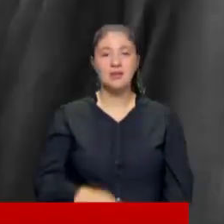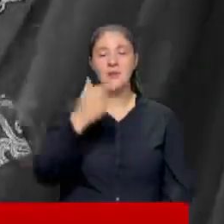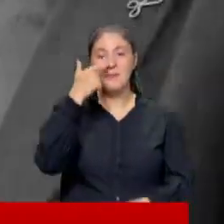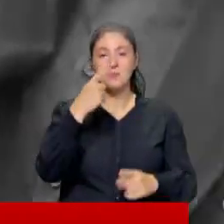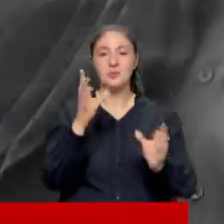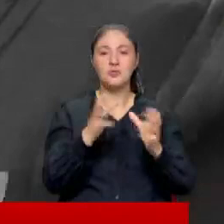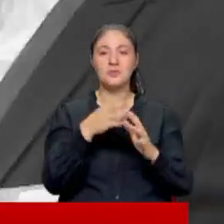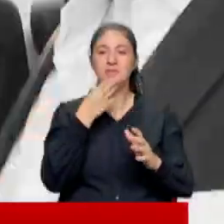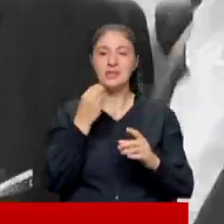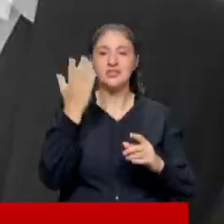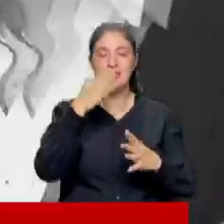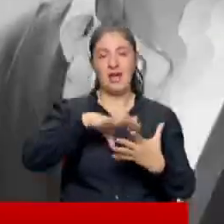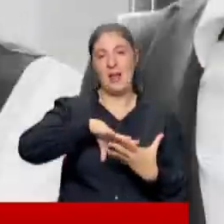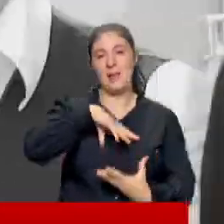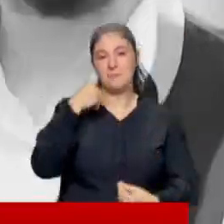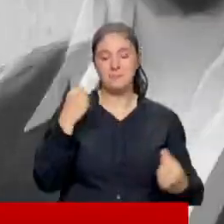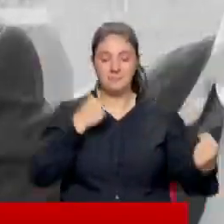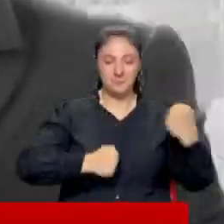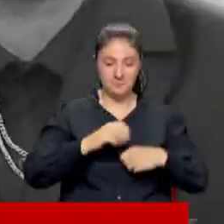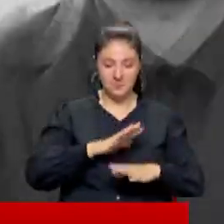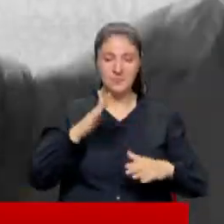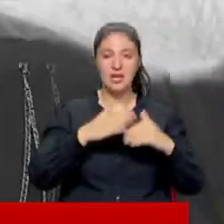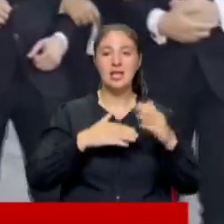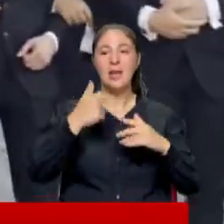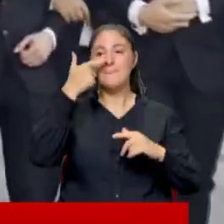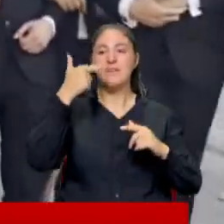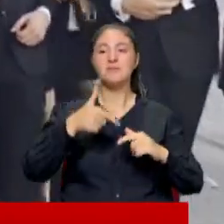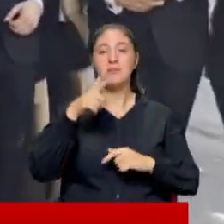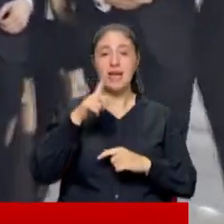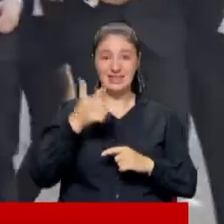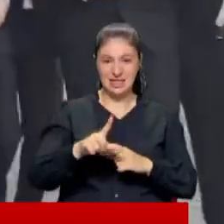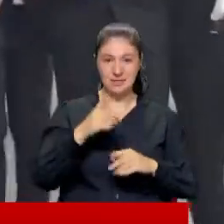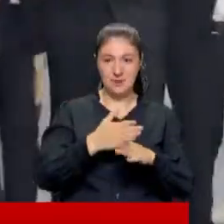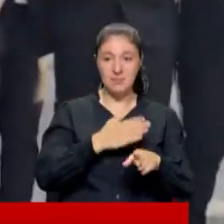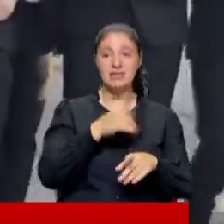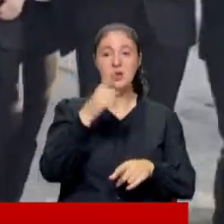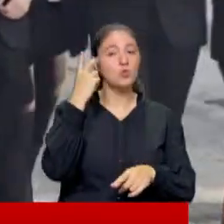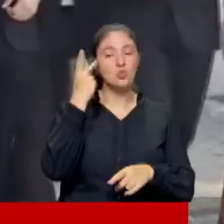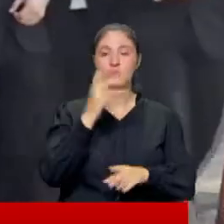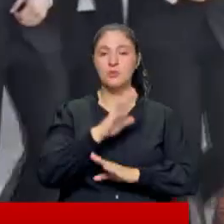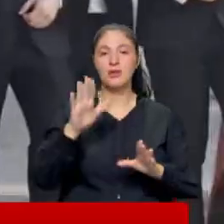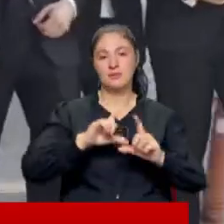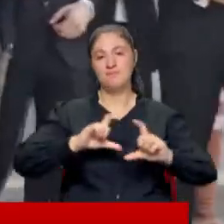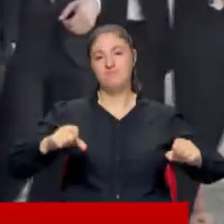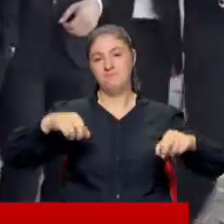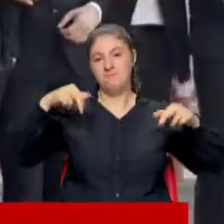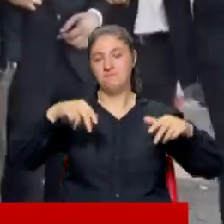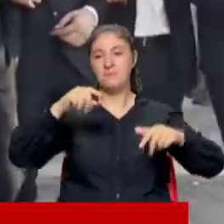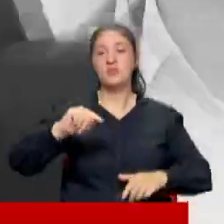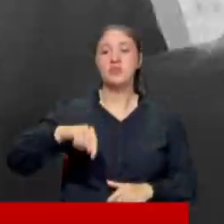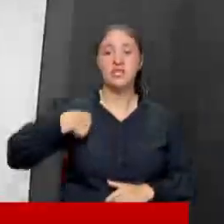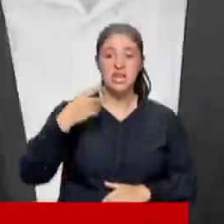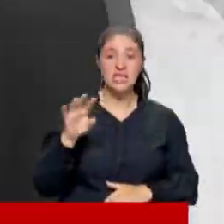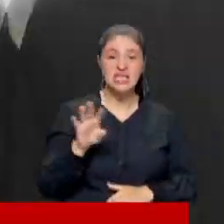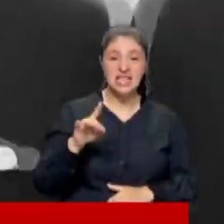Batman'da bir grup genç siyah takım elbiseleri çekti. Ellerinde "Batmanlılar seni unutmadı" pankartıyla yürüdü sokakta. Termometrelerin